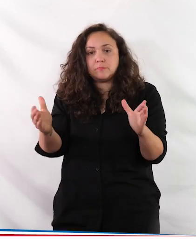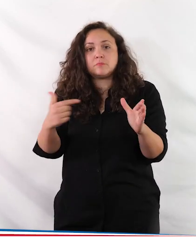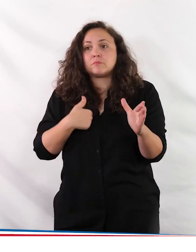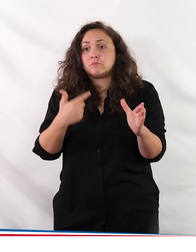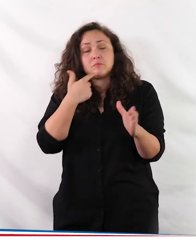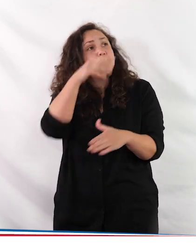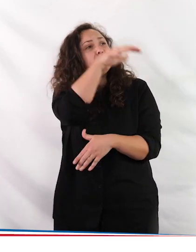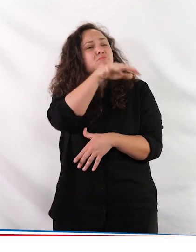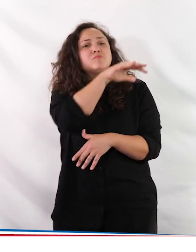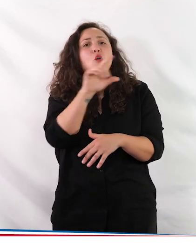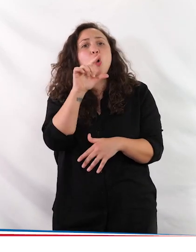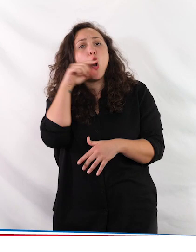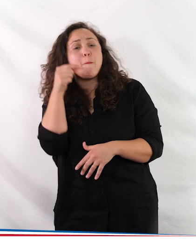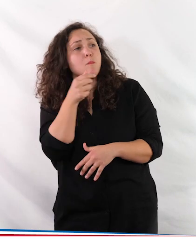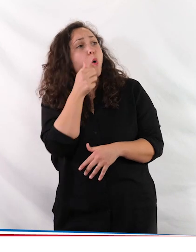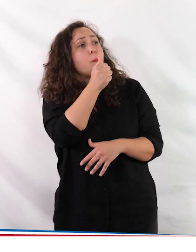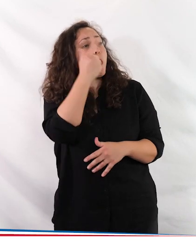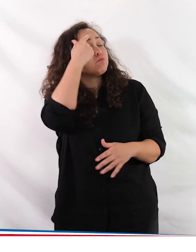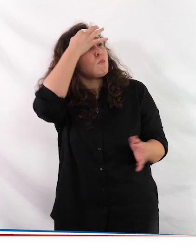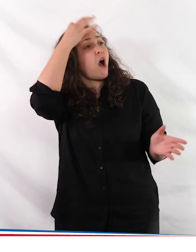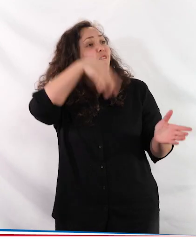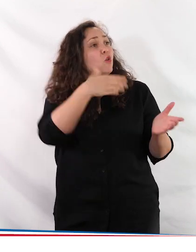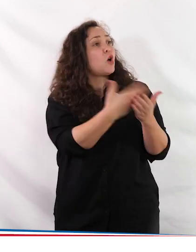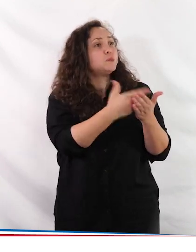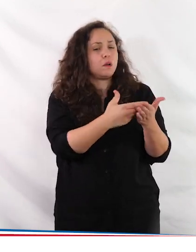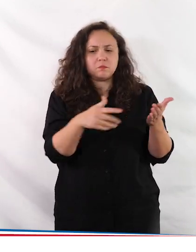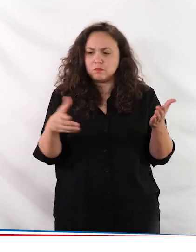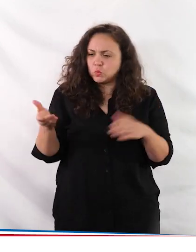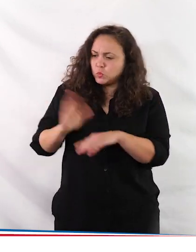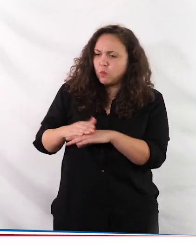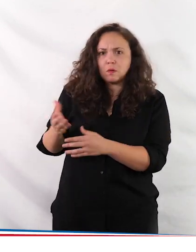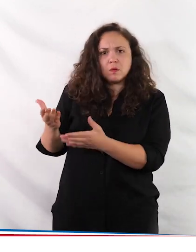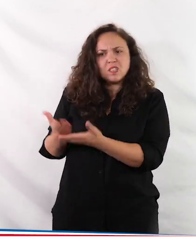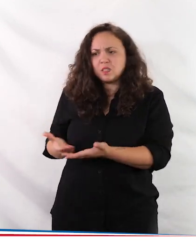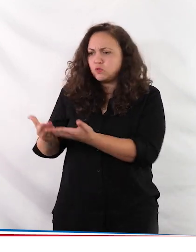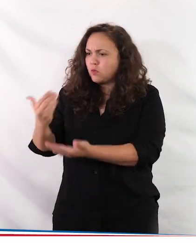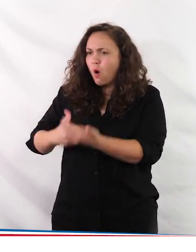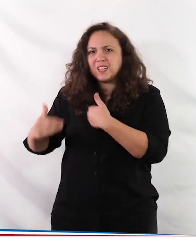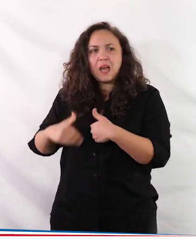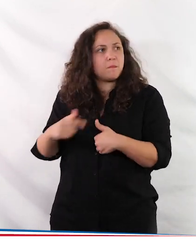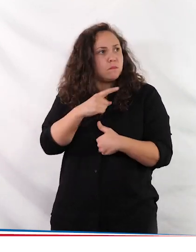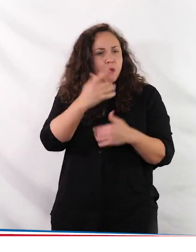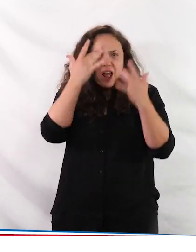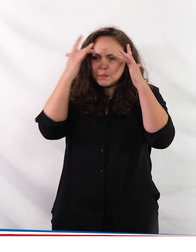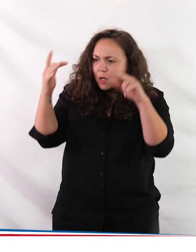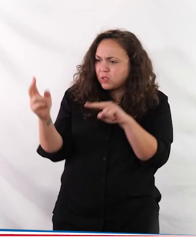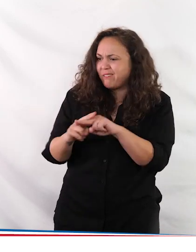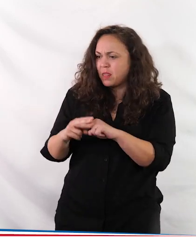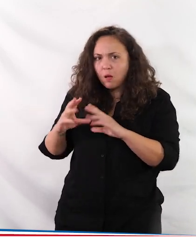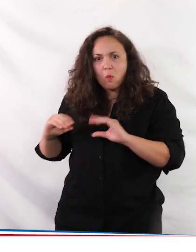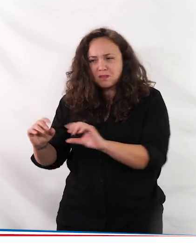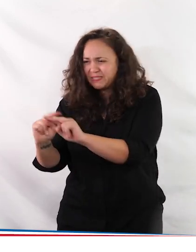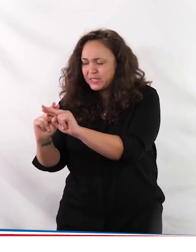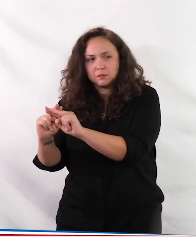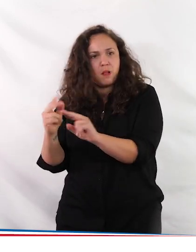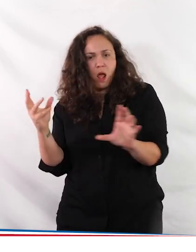par des hommes qui aient une méconnaissance totale ou qui n'aient pas une expérience concrète des situations de handicap.